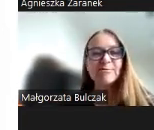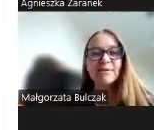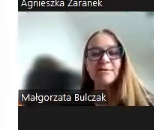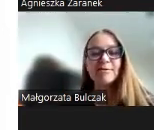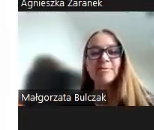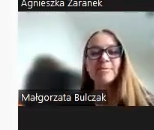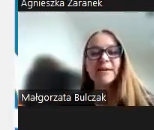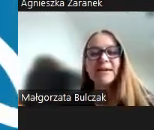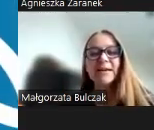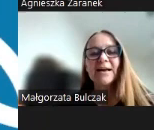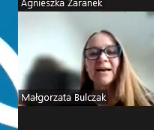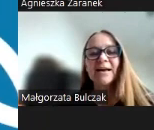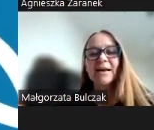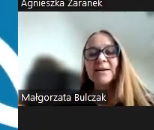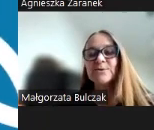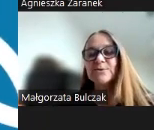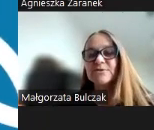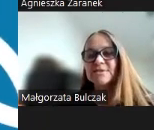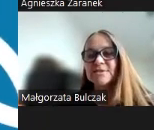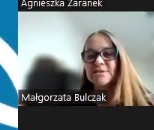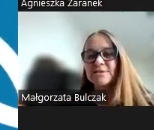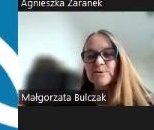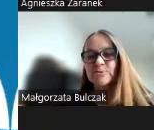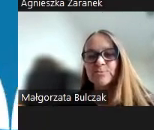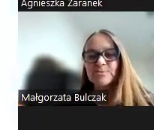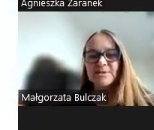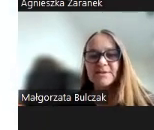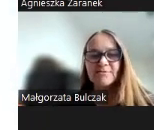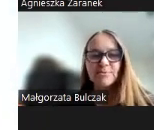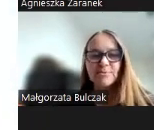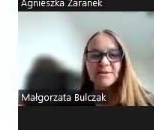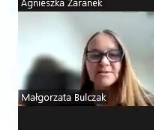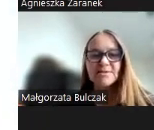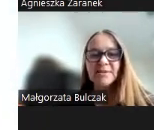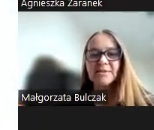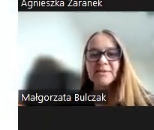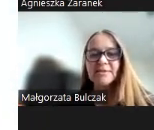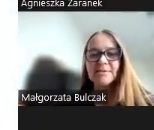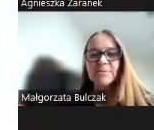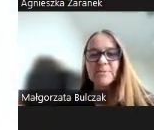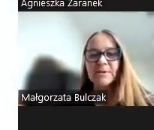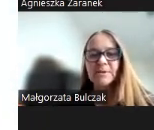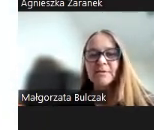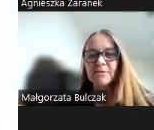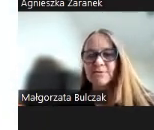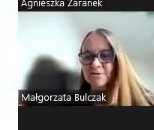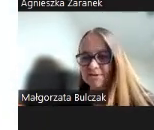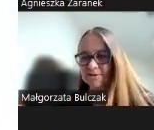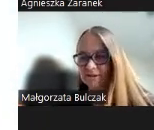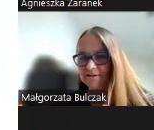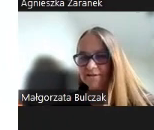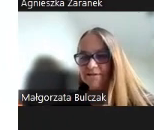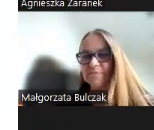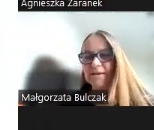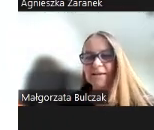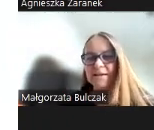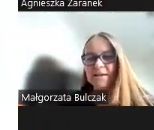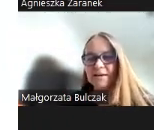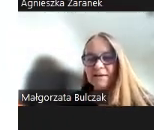w prawo, w lewo. Ale oczywiście zacznę od budzenia wyobraźni dotyczących